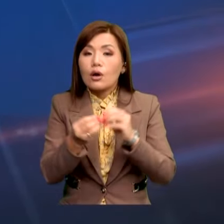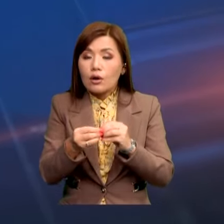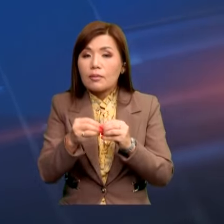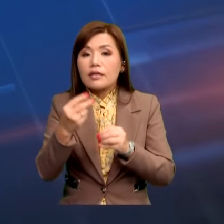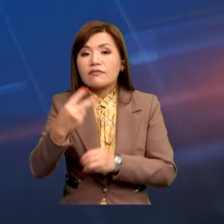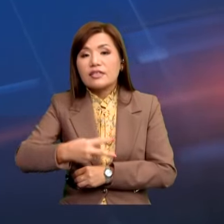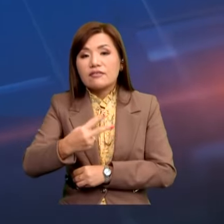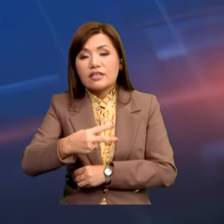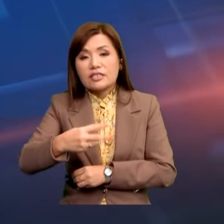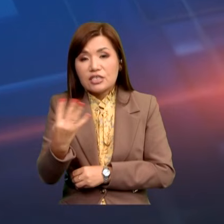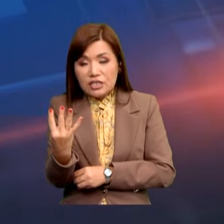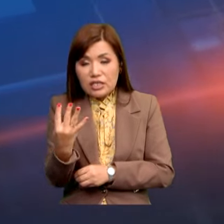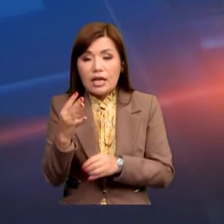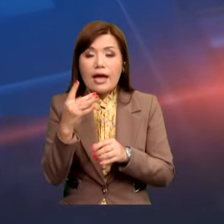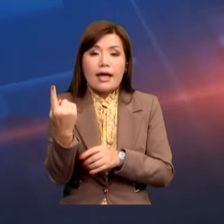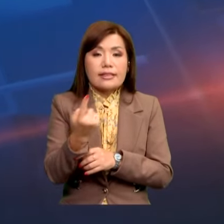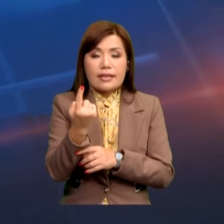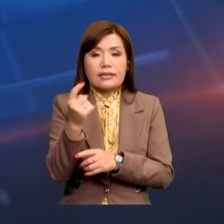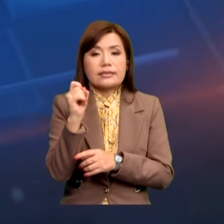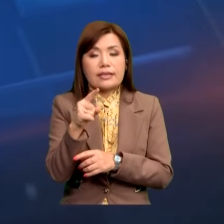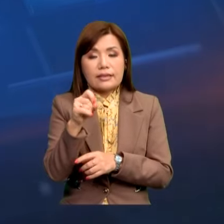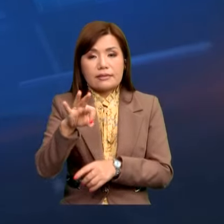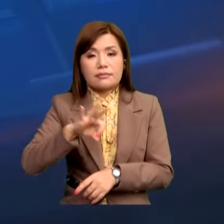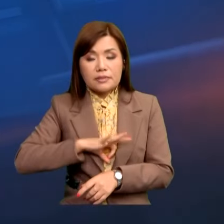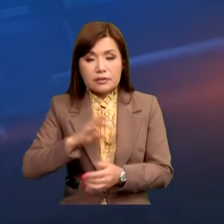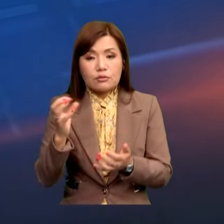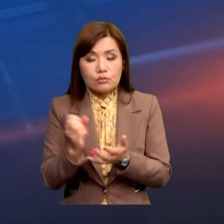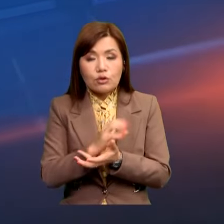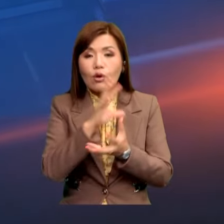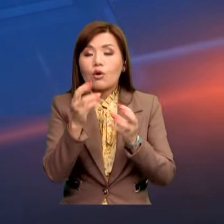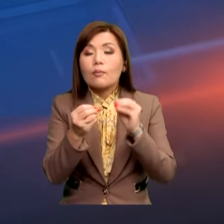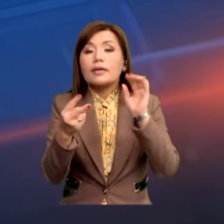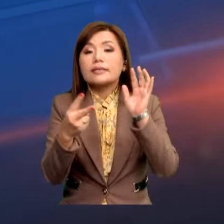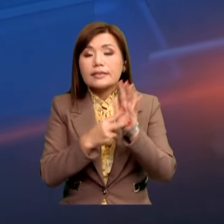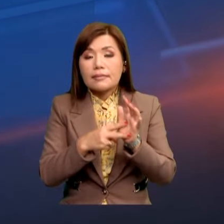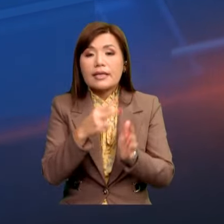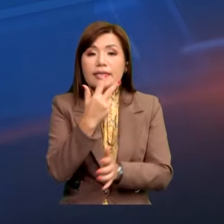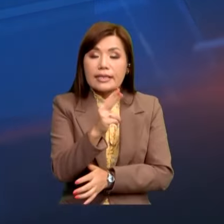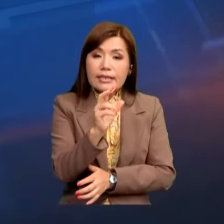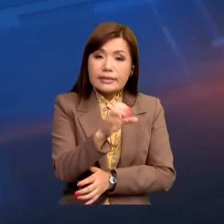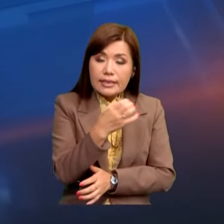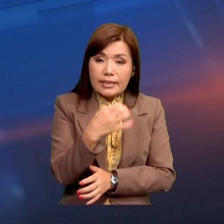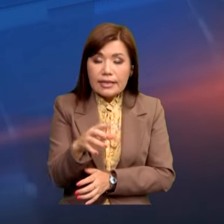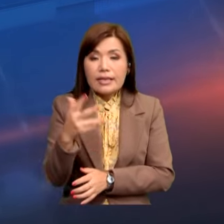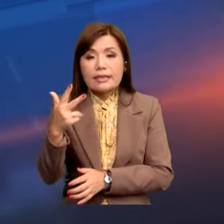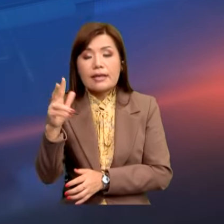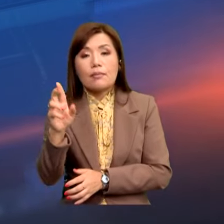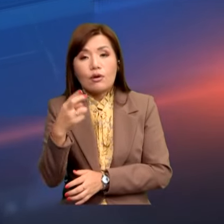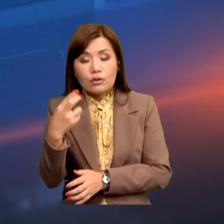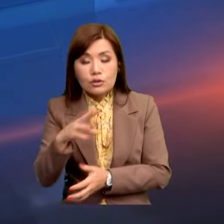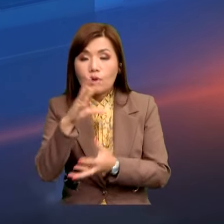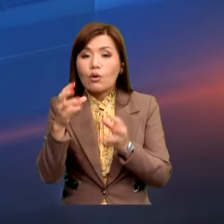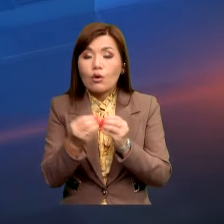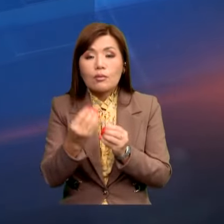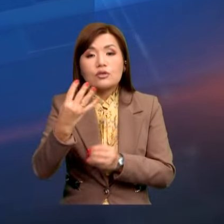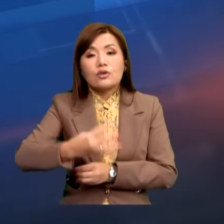игр 2024 лишь одна золотая медаль. А всего медалей 7, включая 3 серебряные и 3 бронзовые. В итоге наша страна